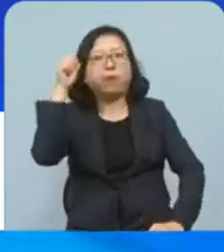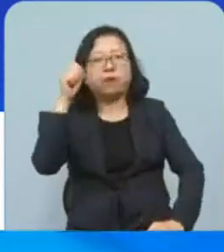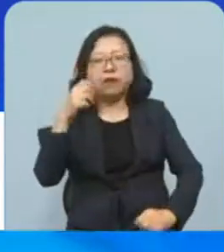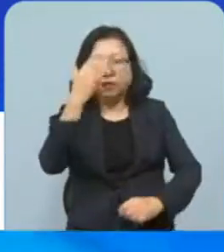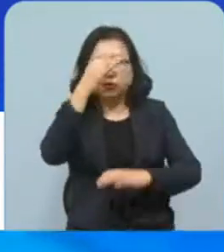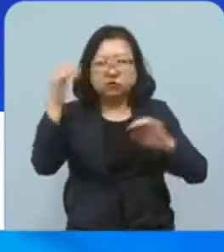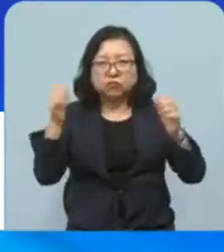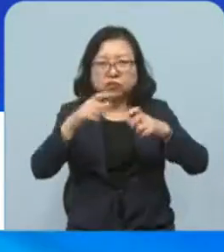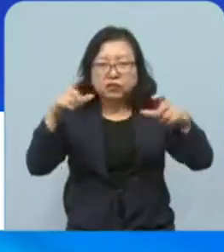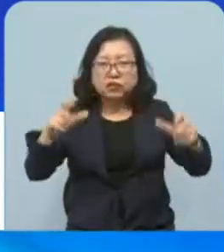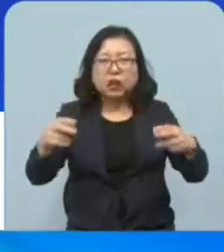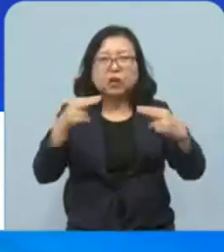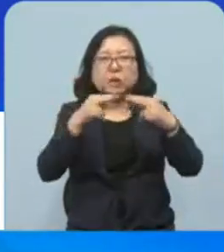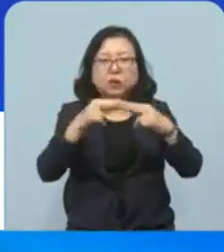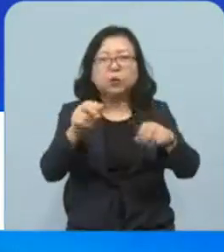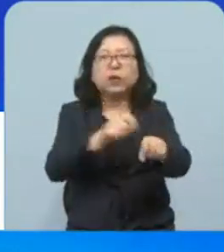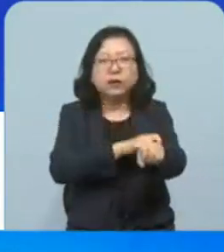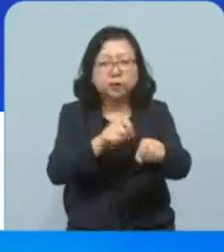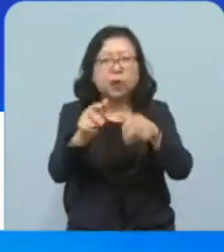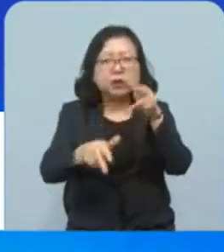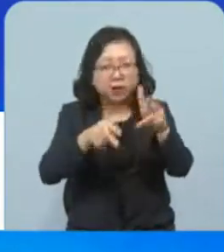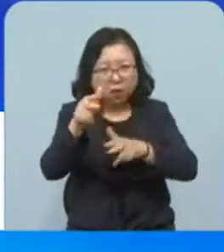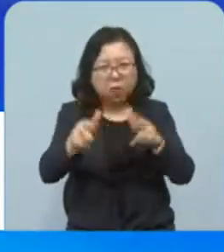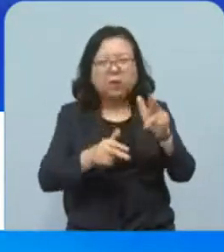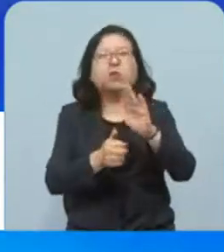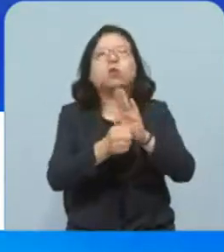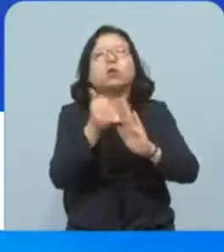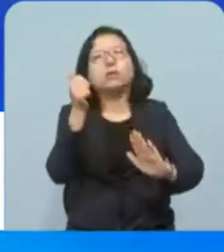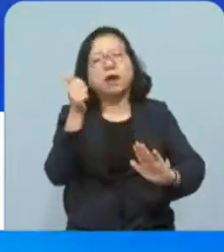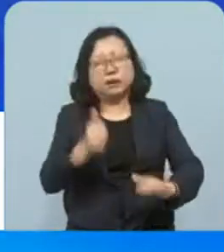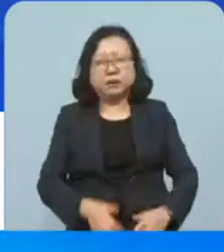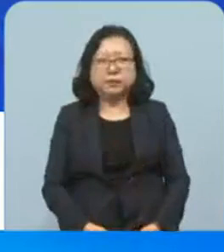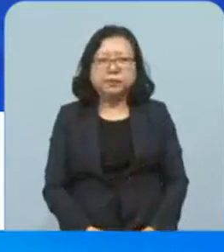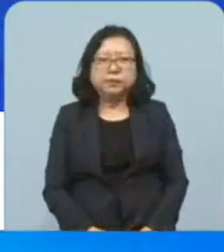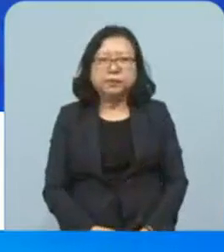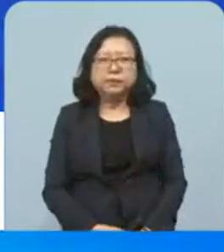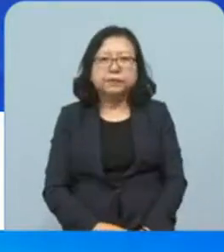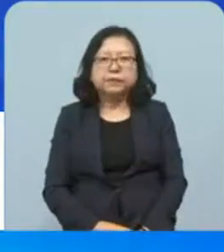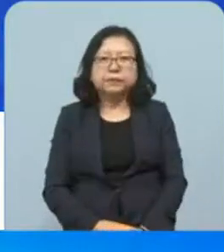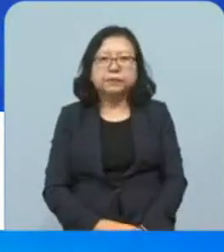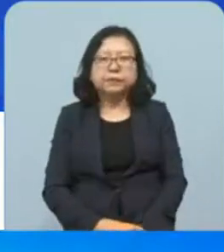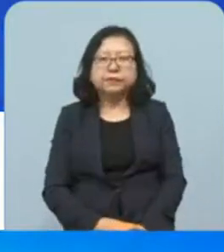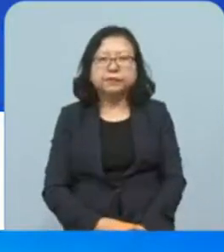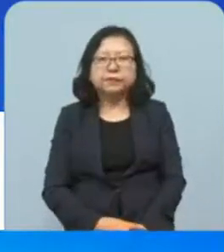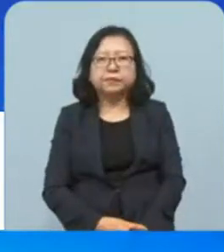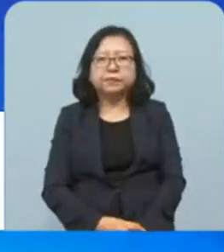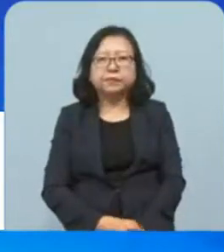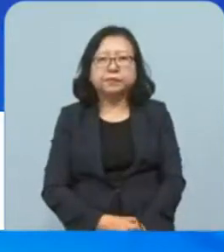특화단지 지정에도 청신호가 켜졌습니다. 보도에 이정훈 기자입니다.